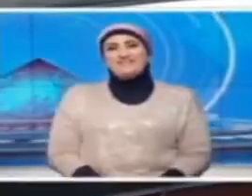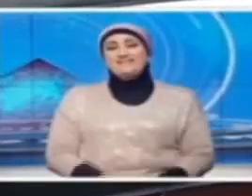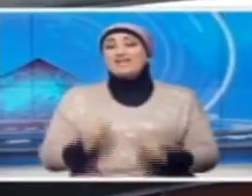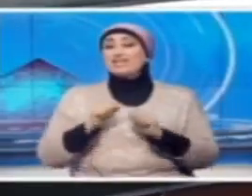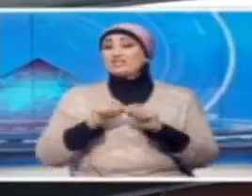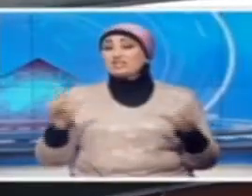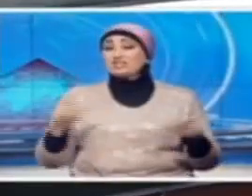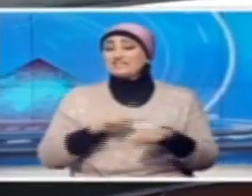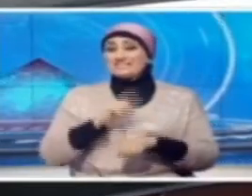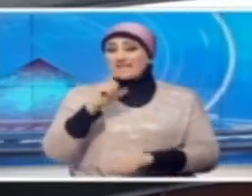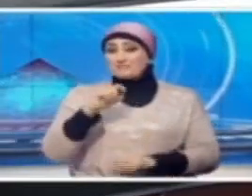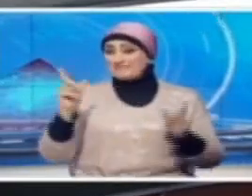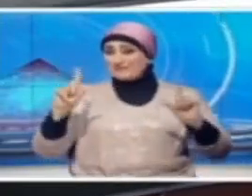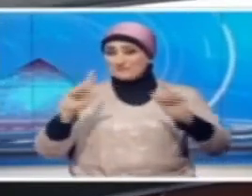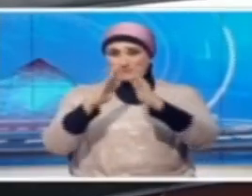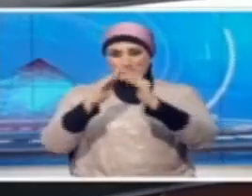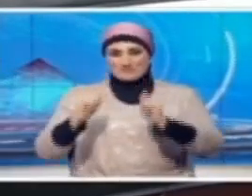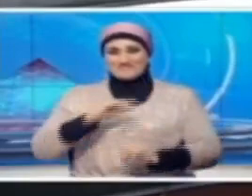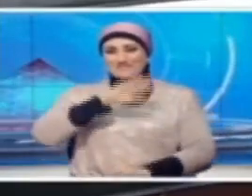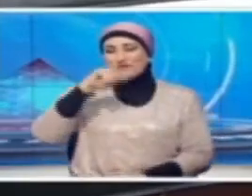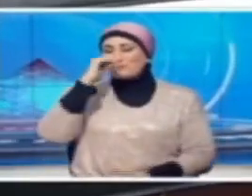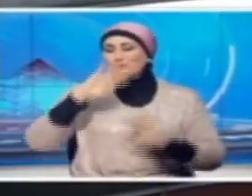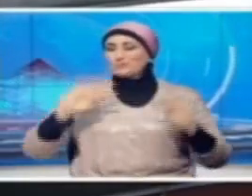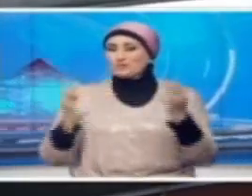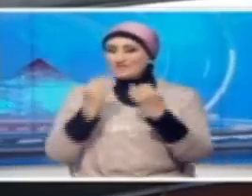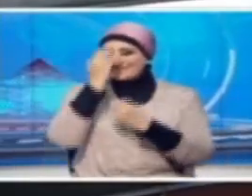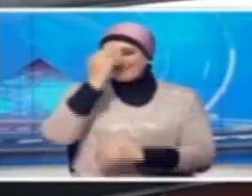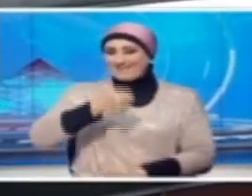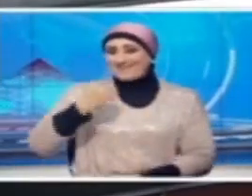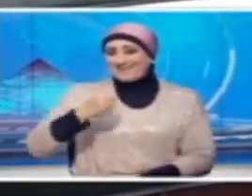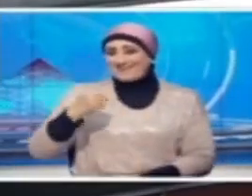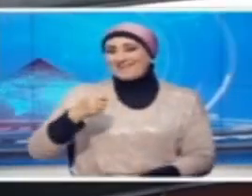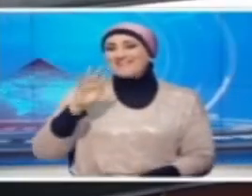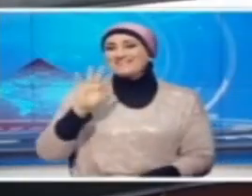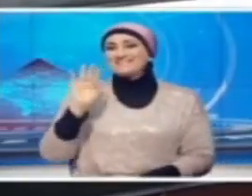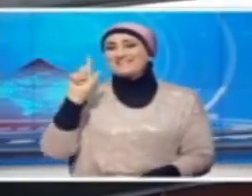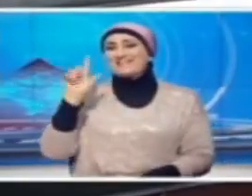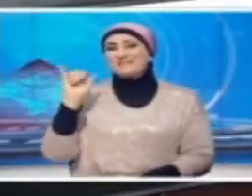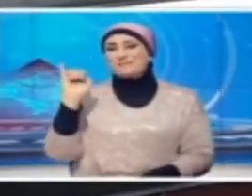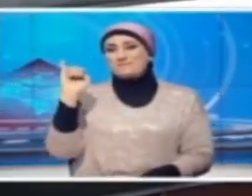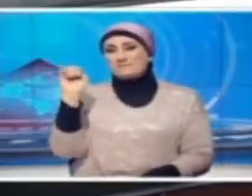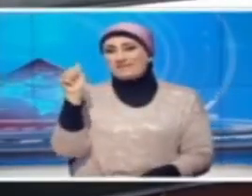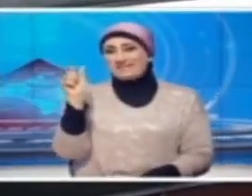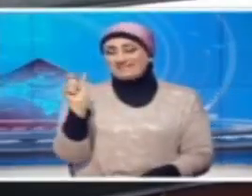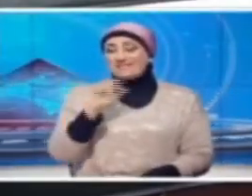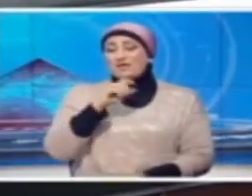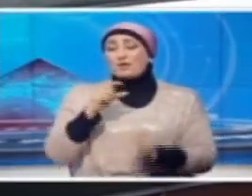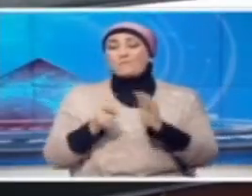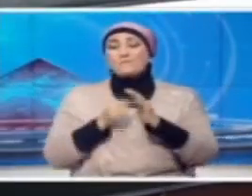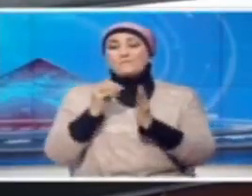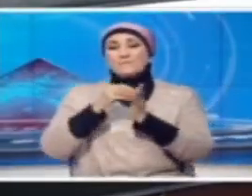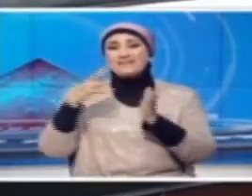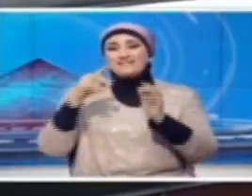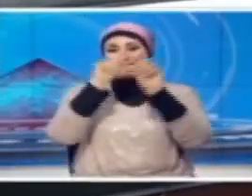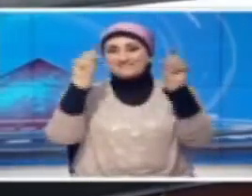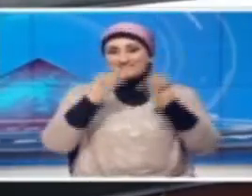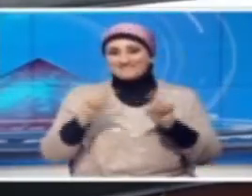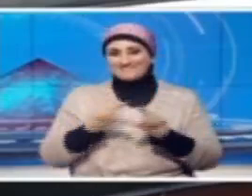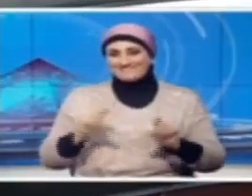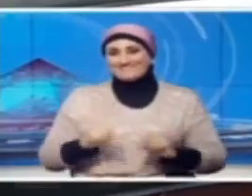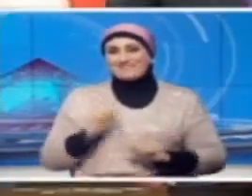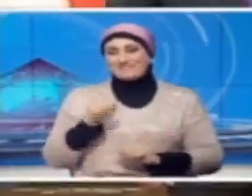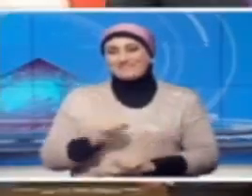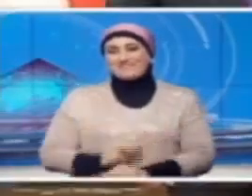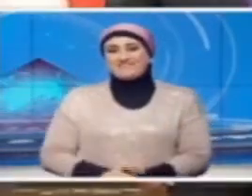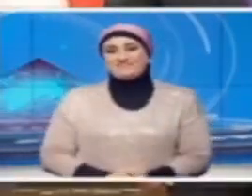نشرة الخامسة من التلفزيون المصري. مشاهدينا الكرام أهلا بحضراتكم، أهلا بك سليمان. أهلا بك، ونبدأ بالعناوين مع حضراتكم في نشرة الخامسة من التلفزيون